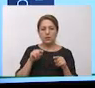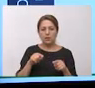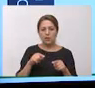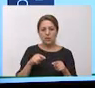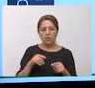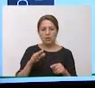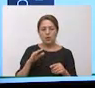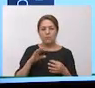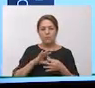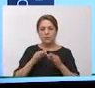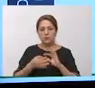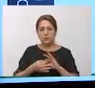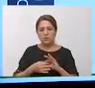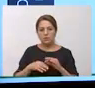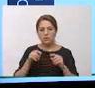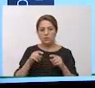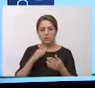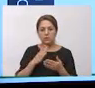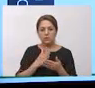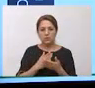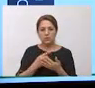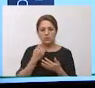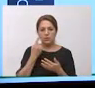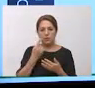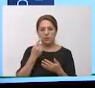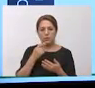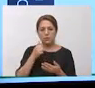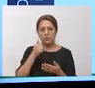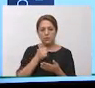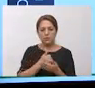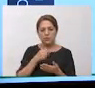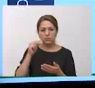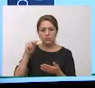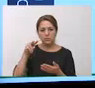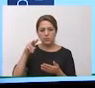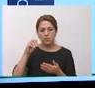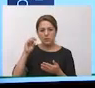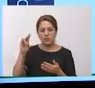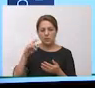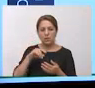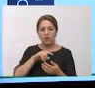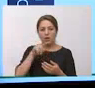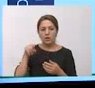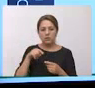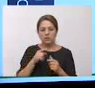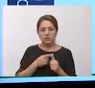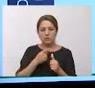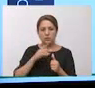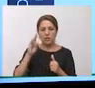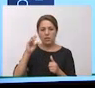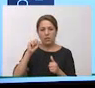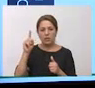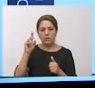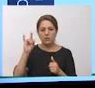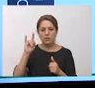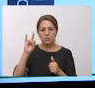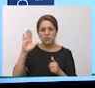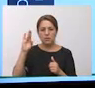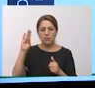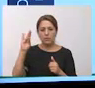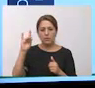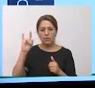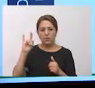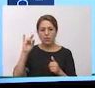которых есть один главный член, подлежащий, и называются они назывные. И с одним главным